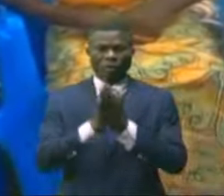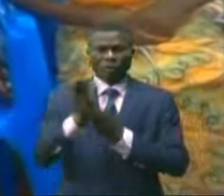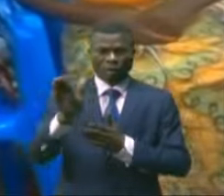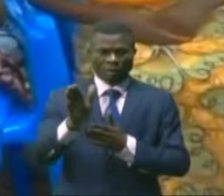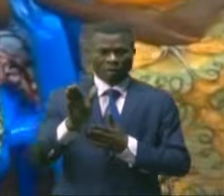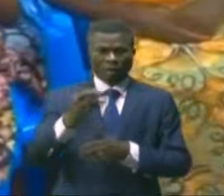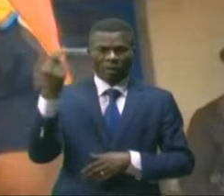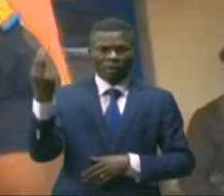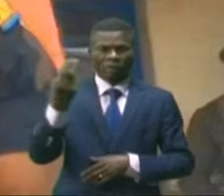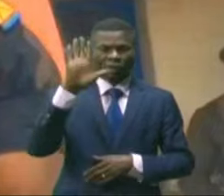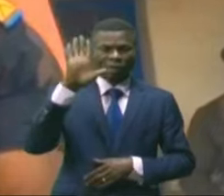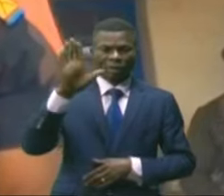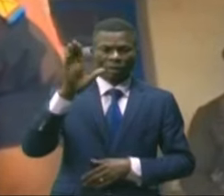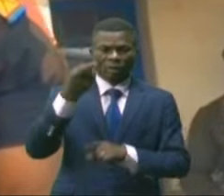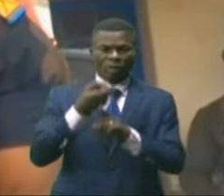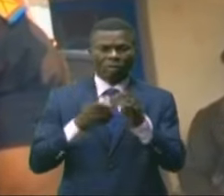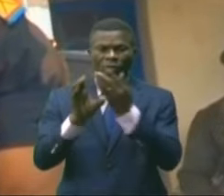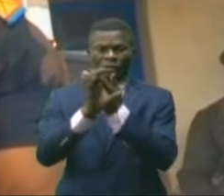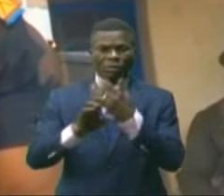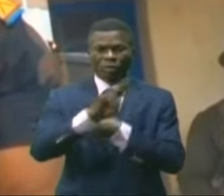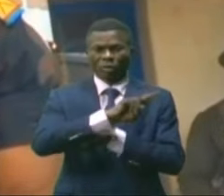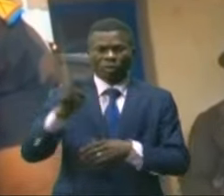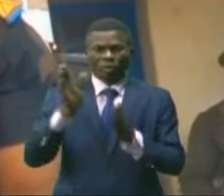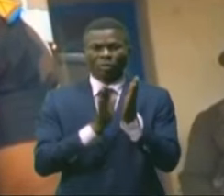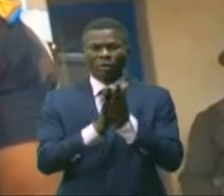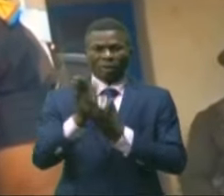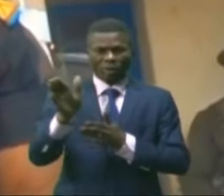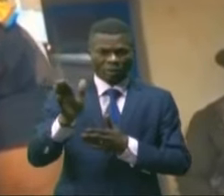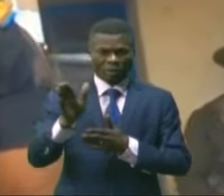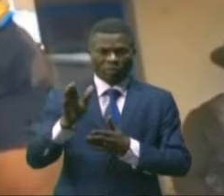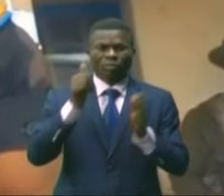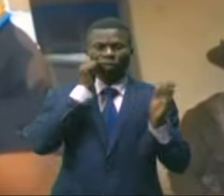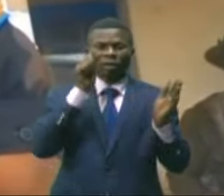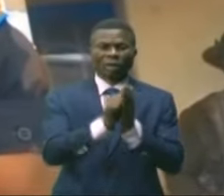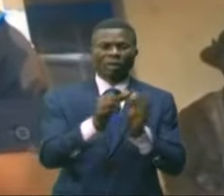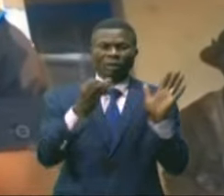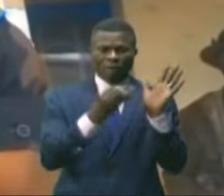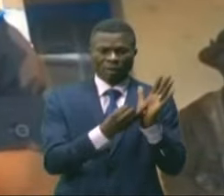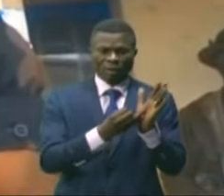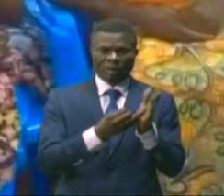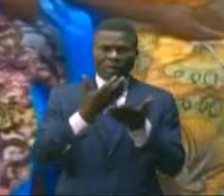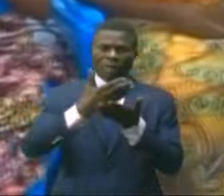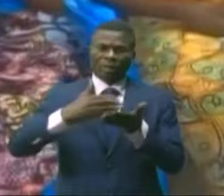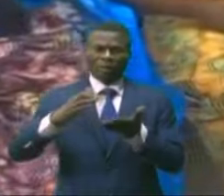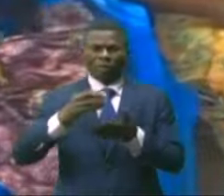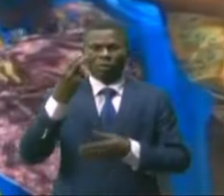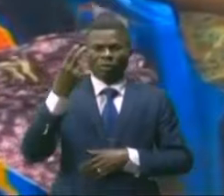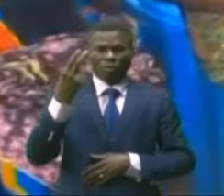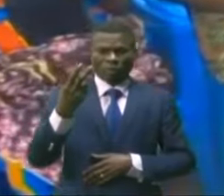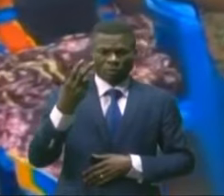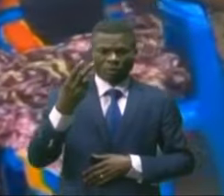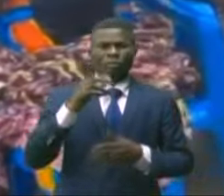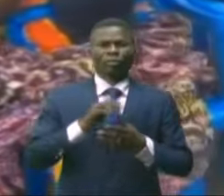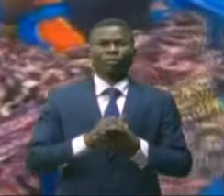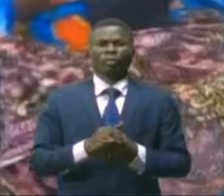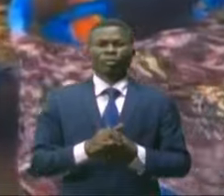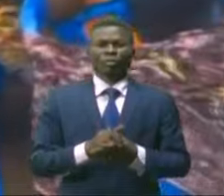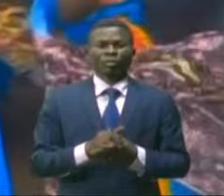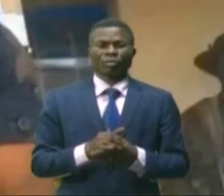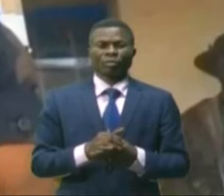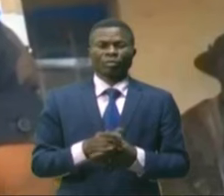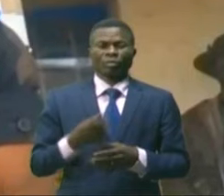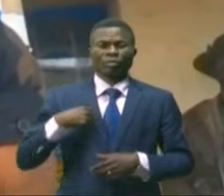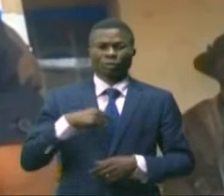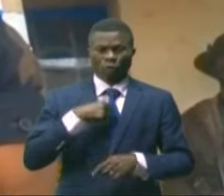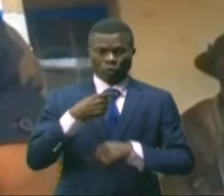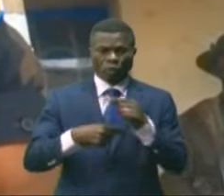15/015 du 25 août 2015, article 7, alinéa 2. Avons